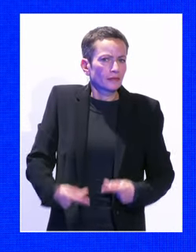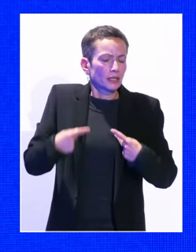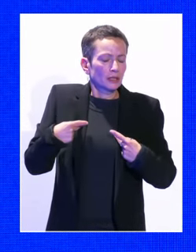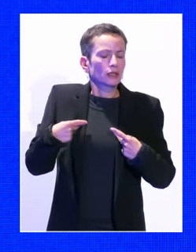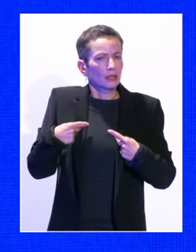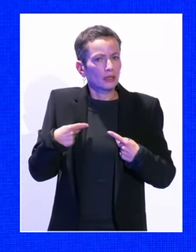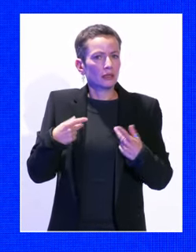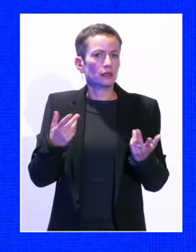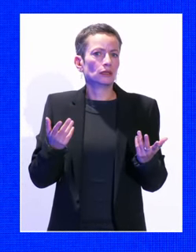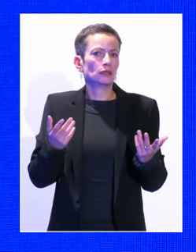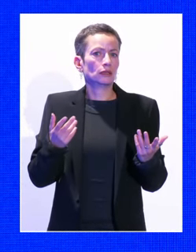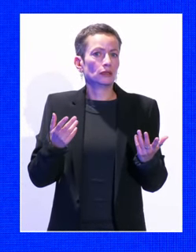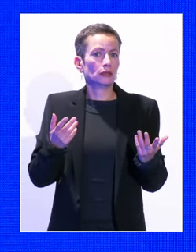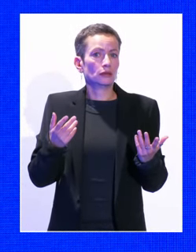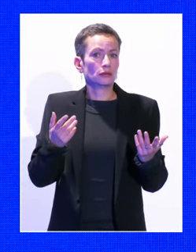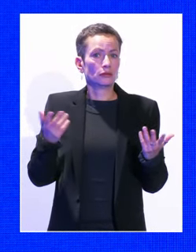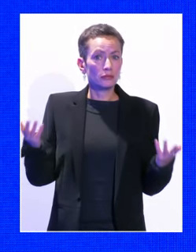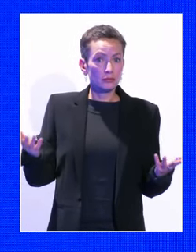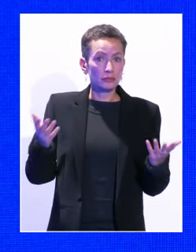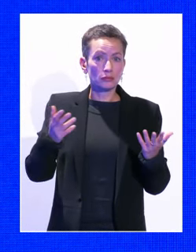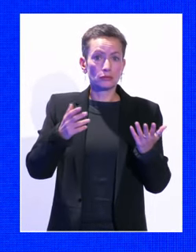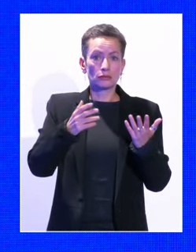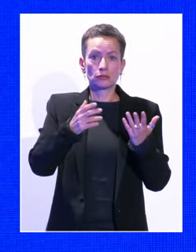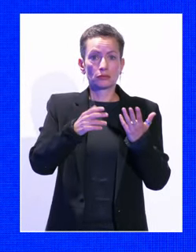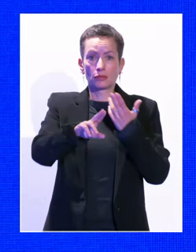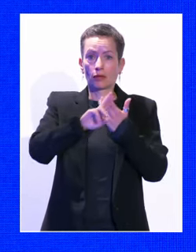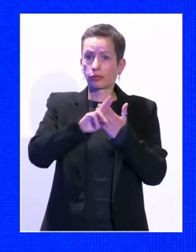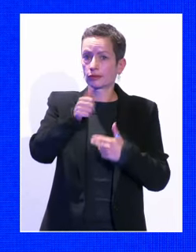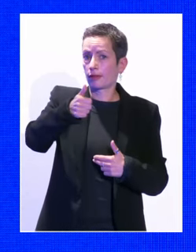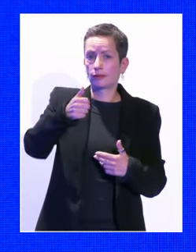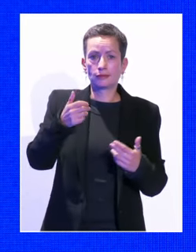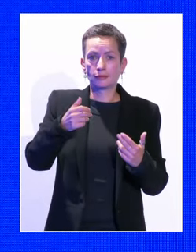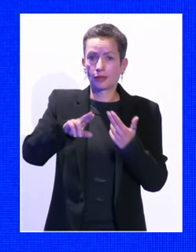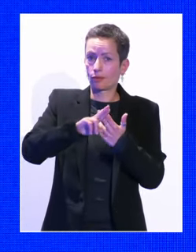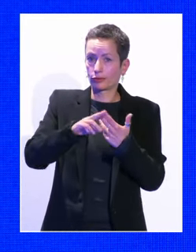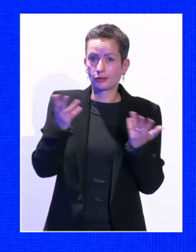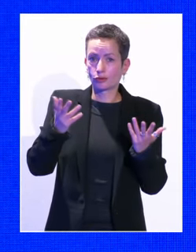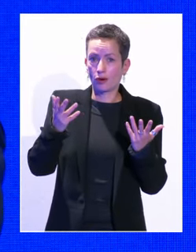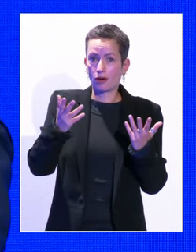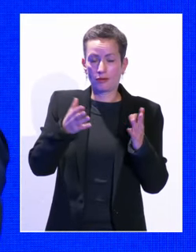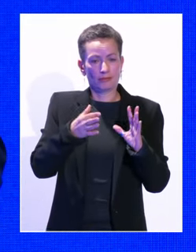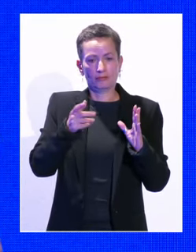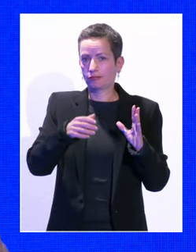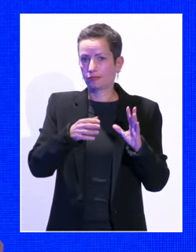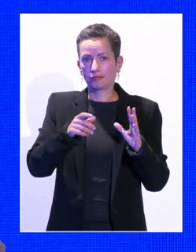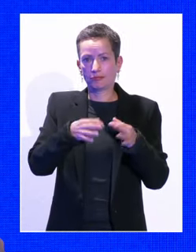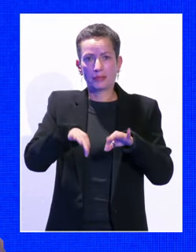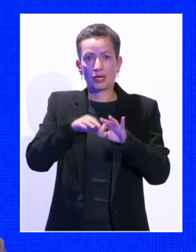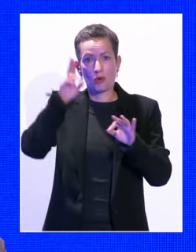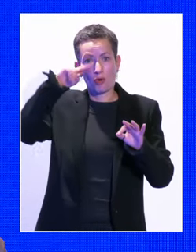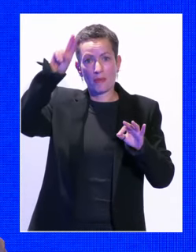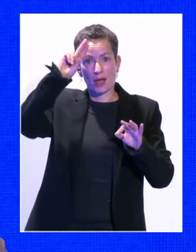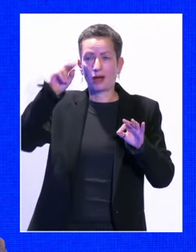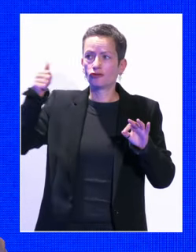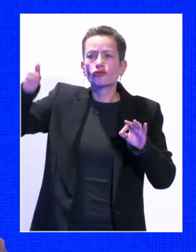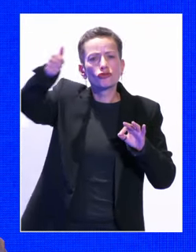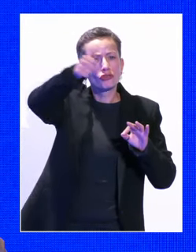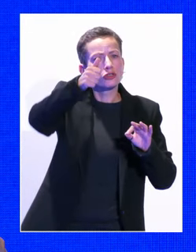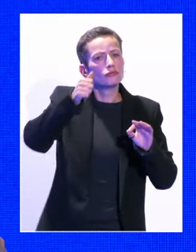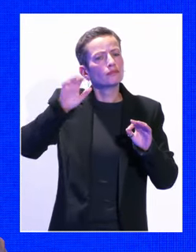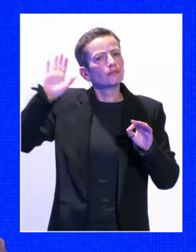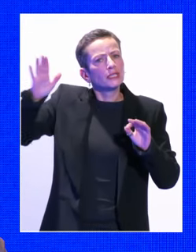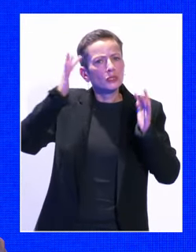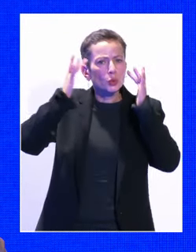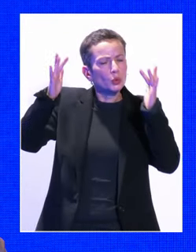aurait une autre réponse concevable que la réponse de l'Alliance et de l'Union des pays européens, chacun avec